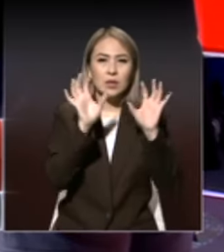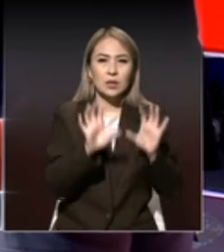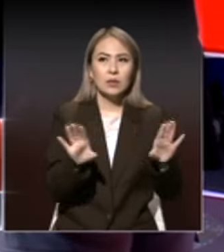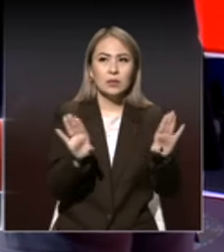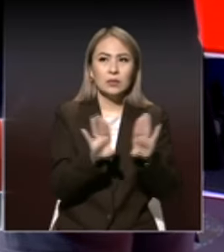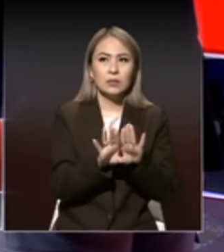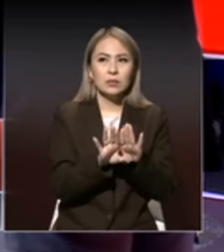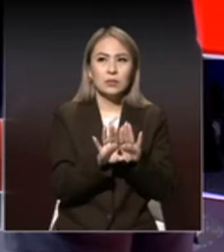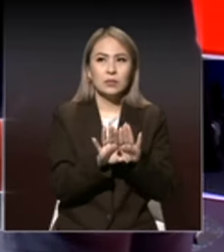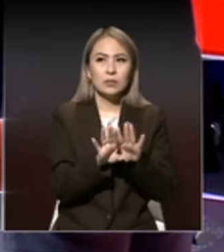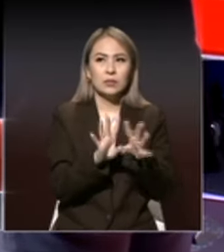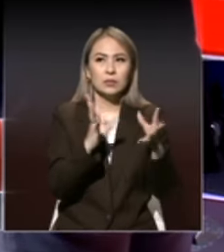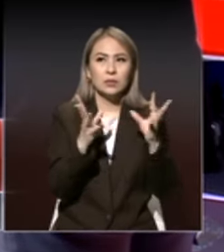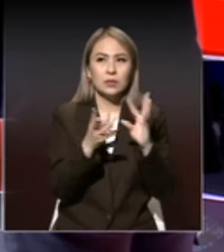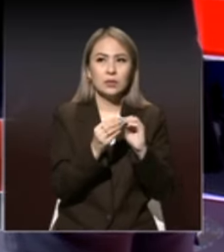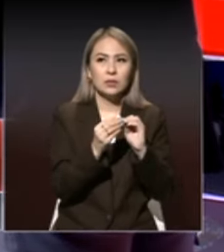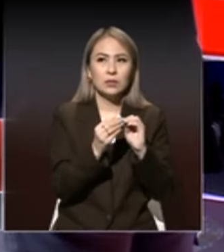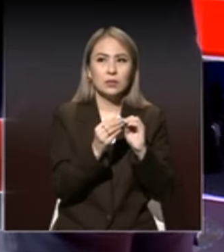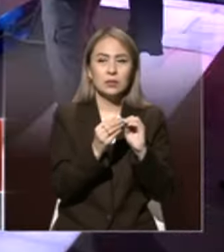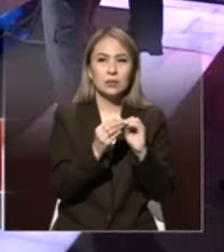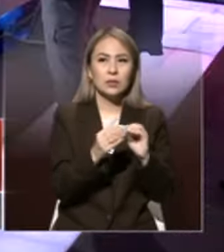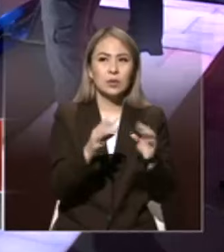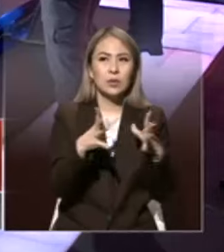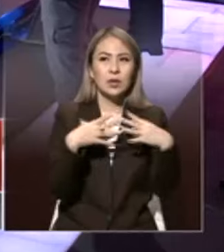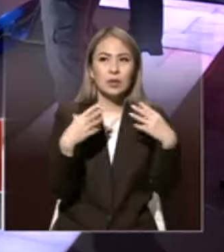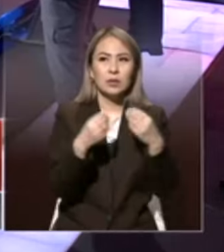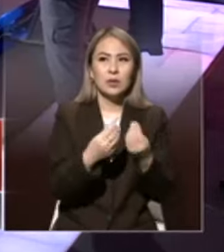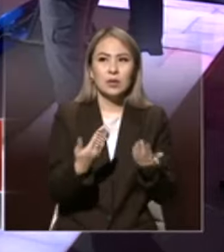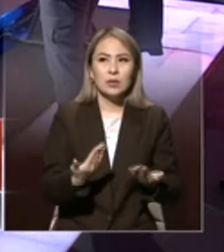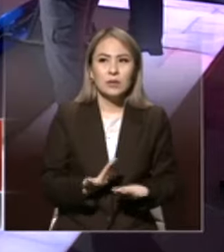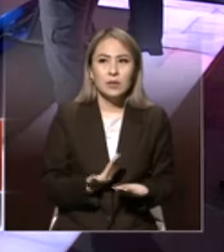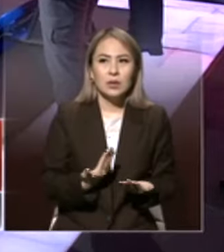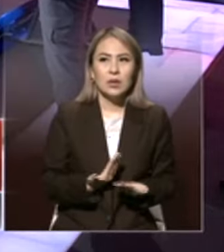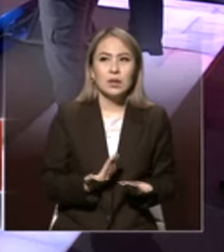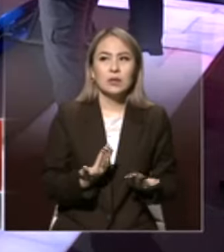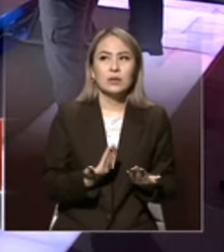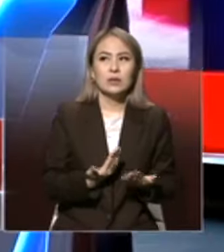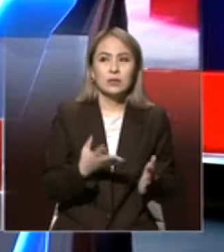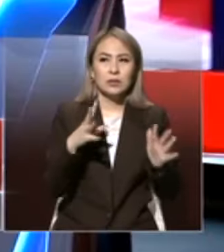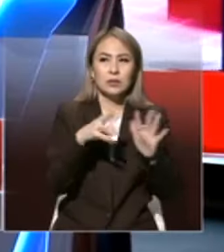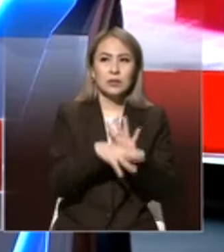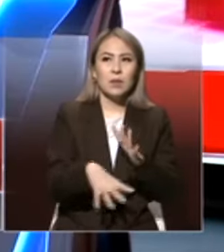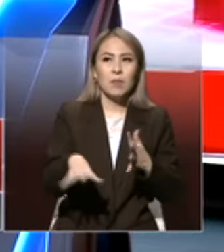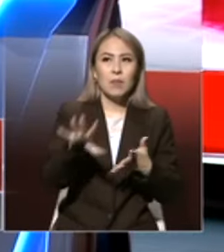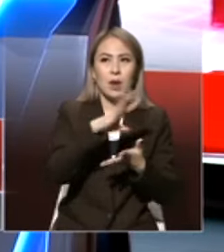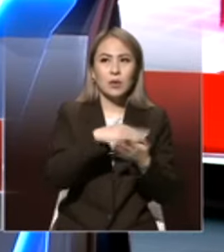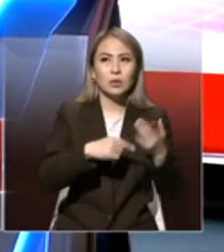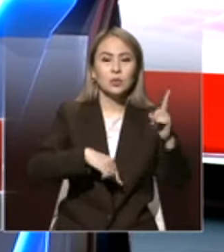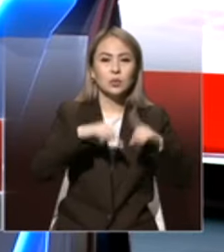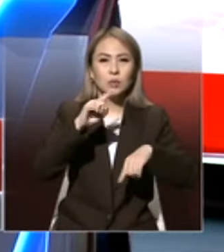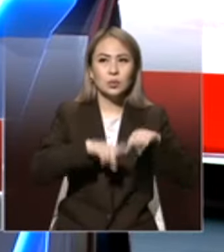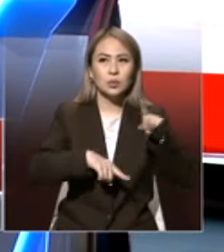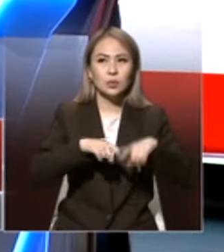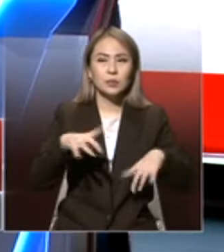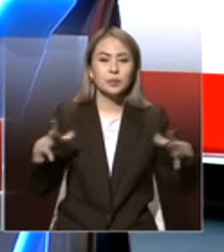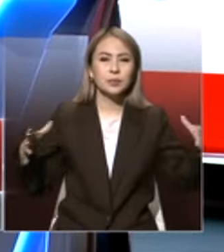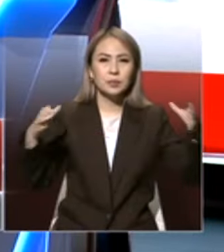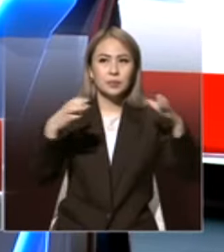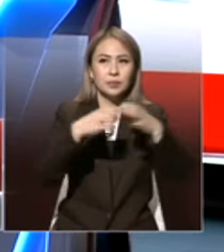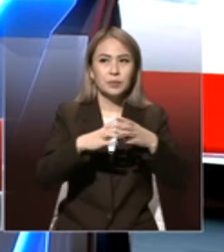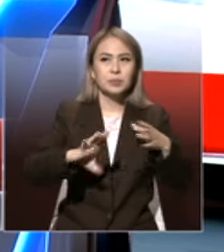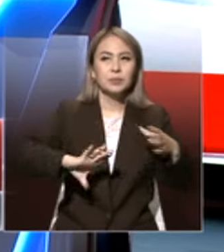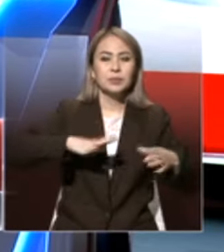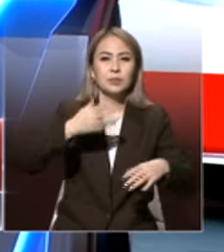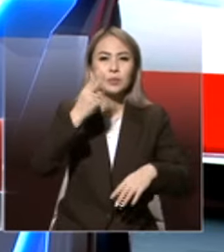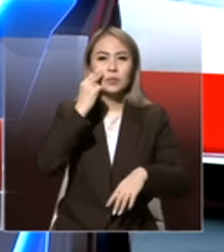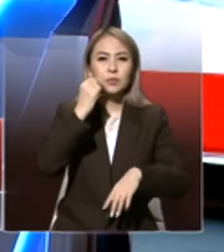мен әйел арасында емес. Отбасылық тұрмыстық қатынастар саласына барлық жақын туыстар, бірге тұратындар, бұрын